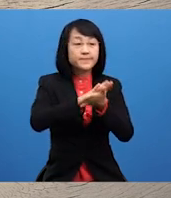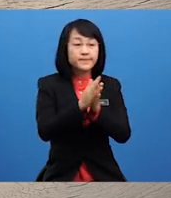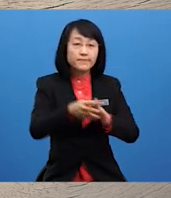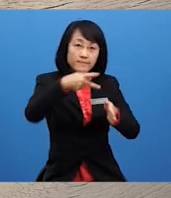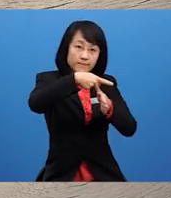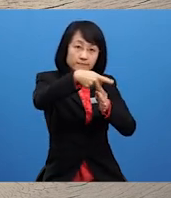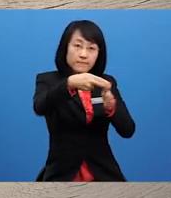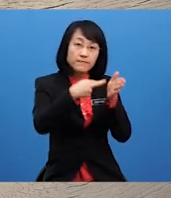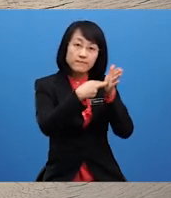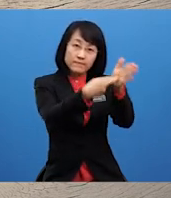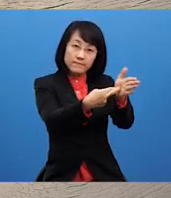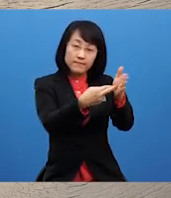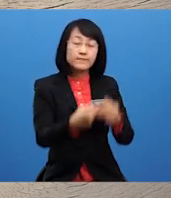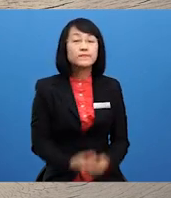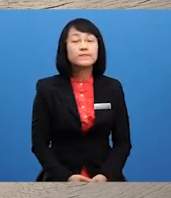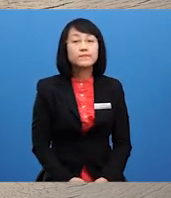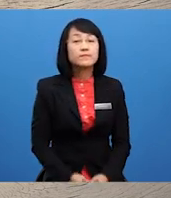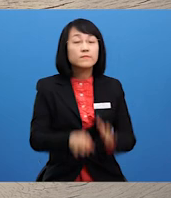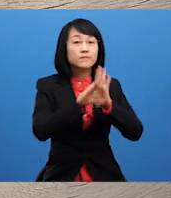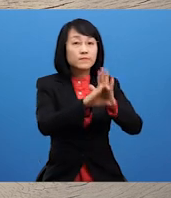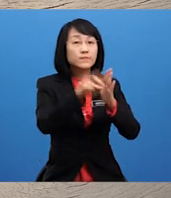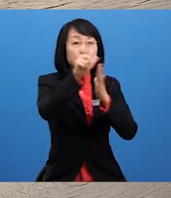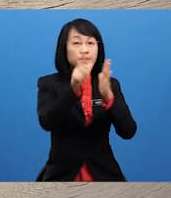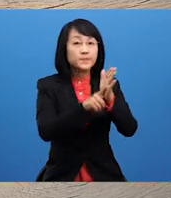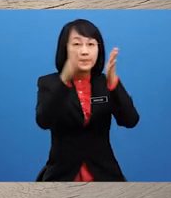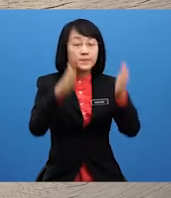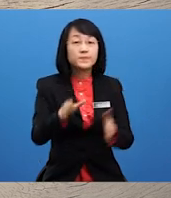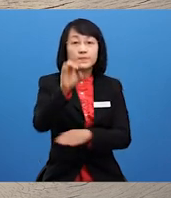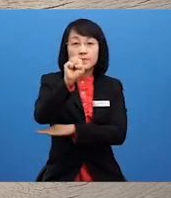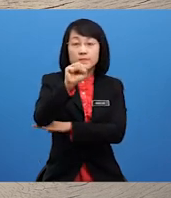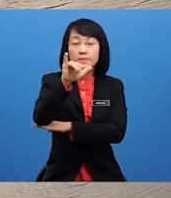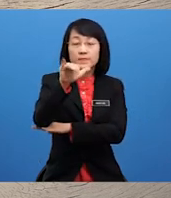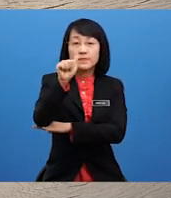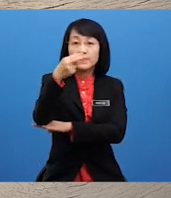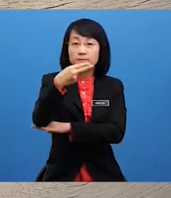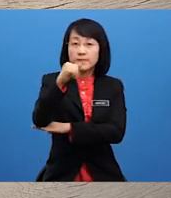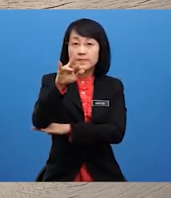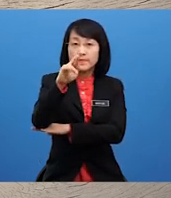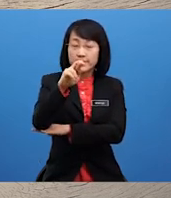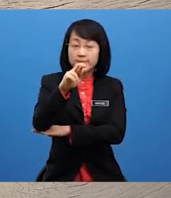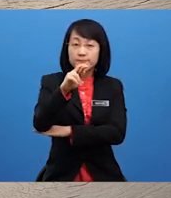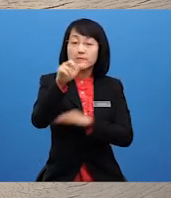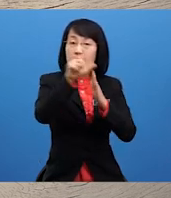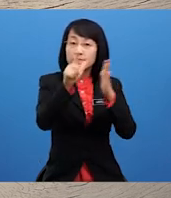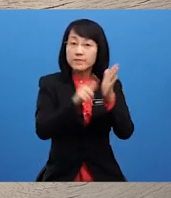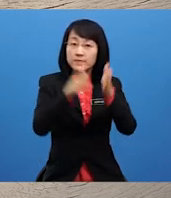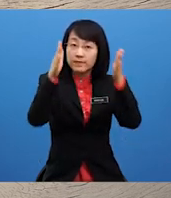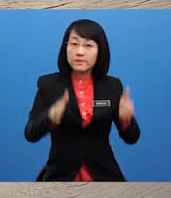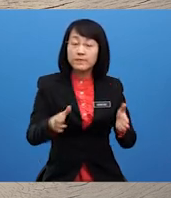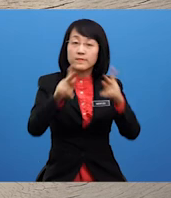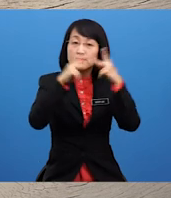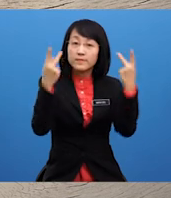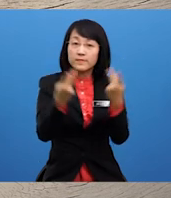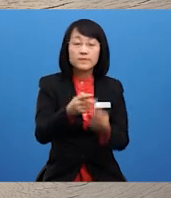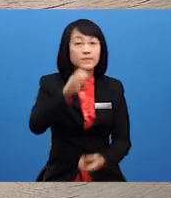pakar rujuk. Sebagai contoh, lawyer Syahir yang merupakan peguam keluarga Encik